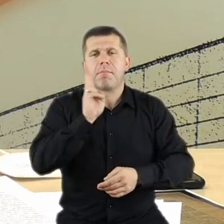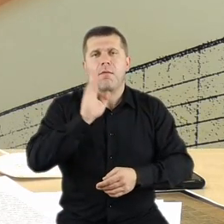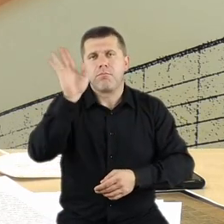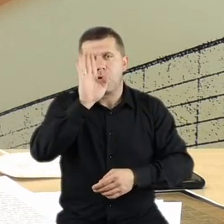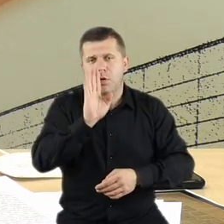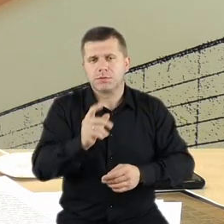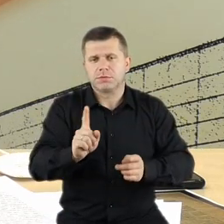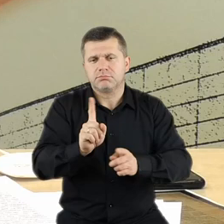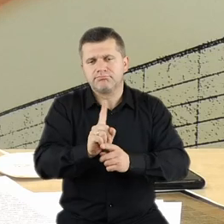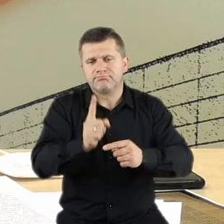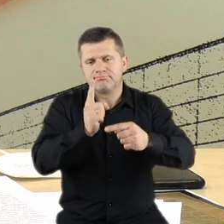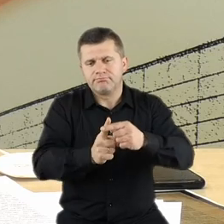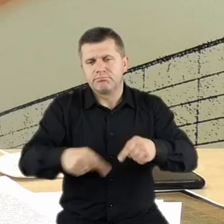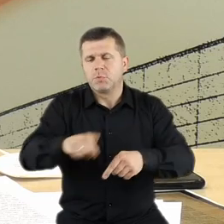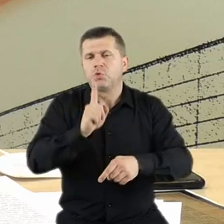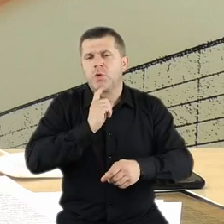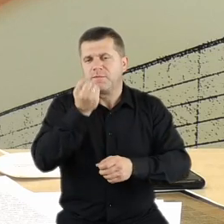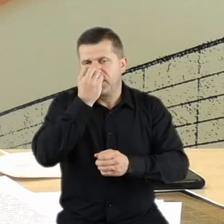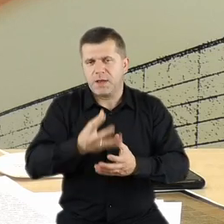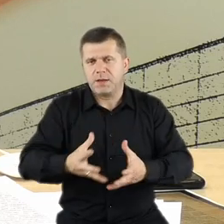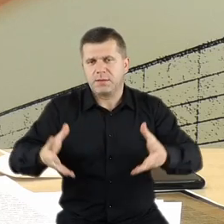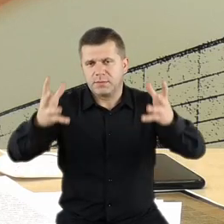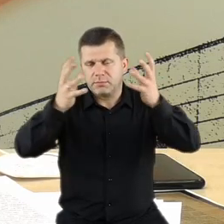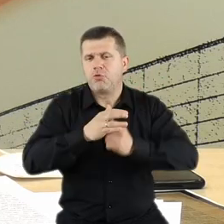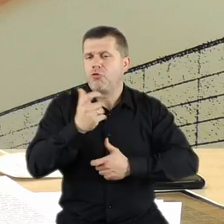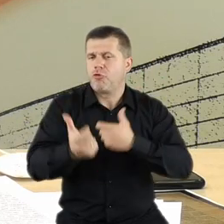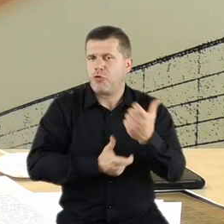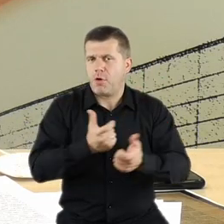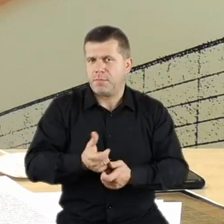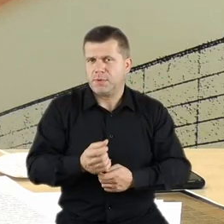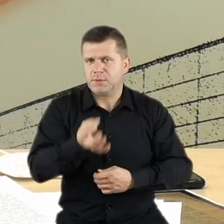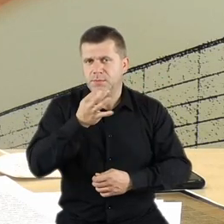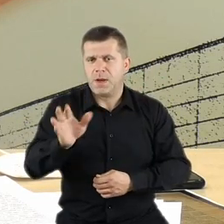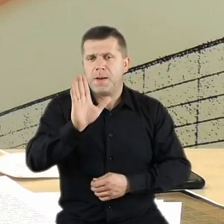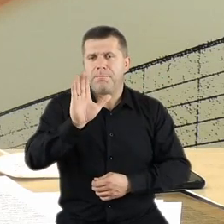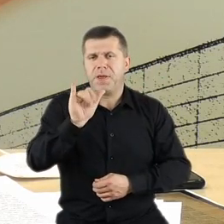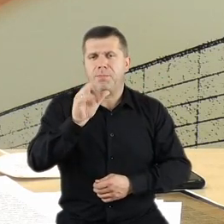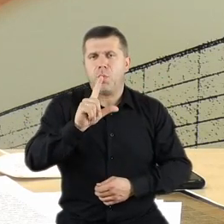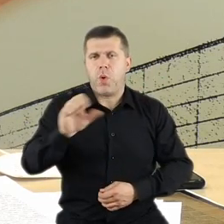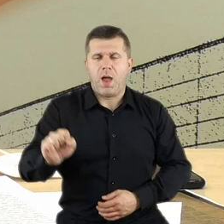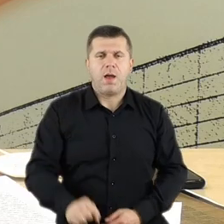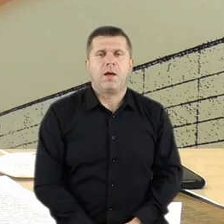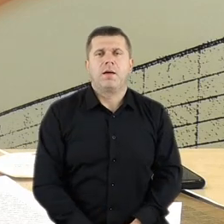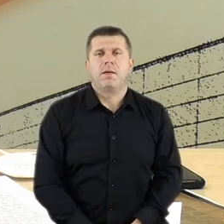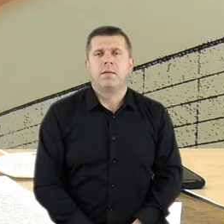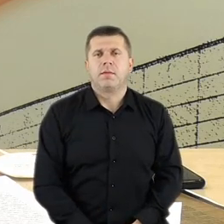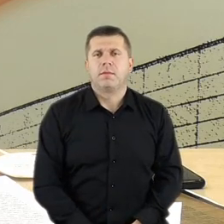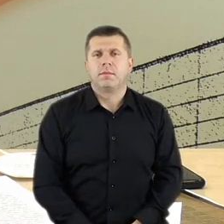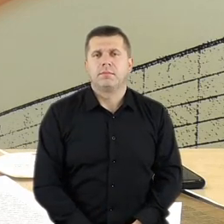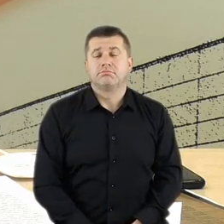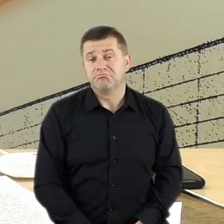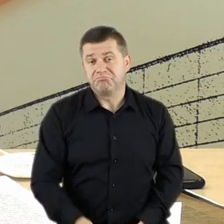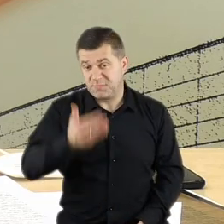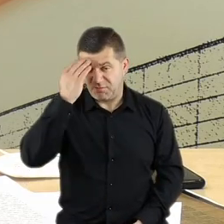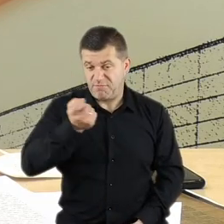zbook jesteś sztucznych kwiatków zrobiony z karbowanej bibuły to znaczy nie wiem czy wiecie co